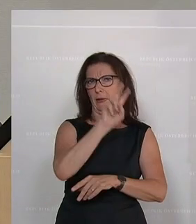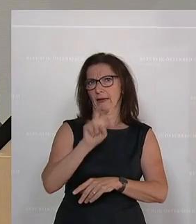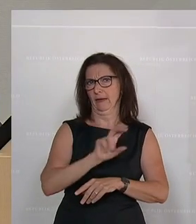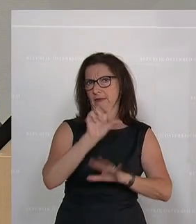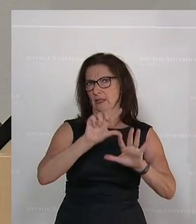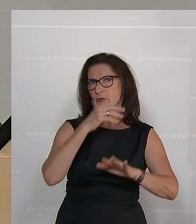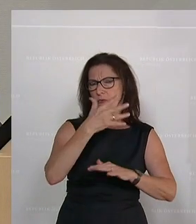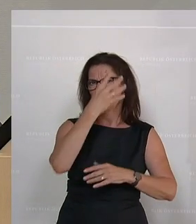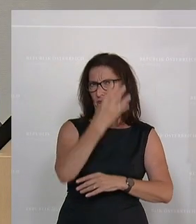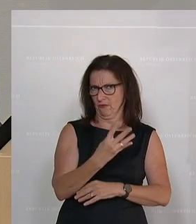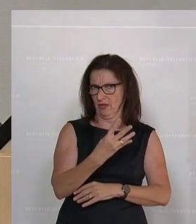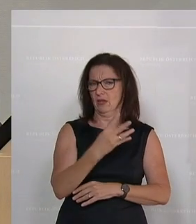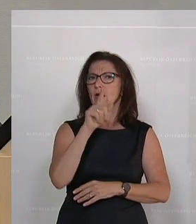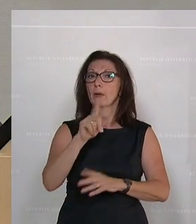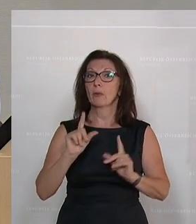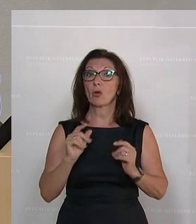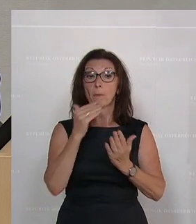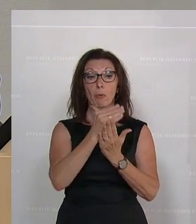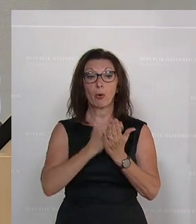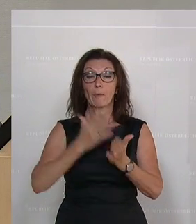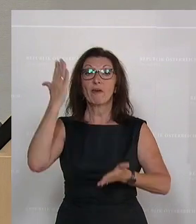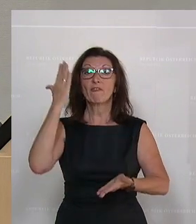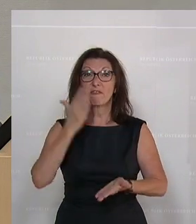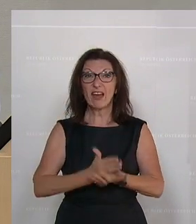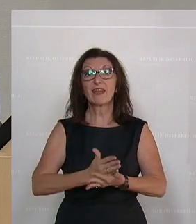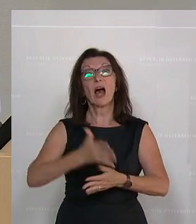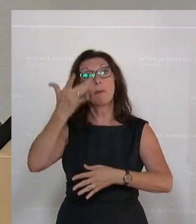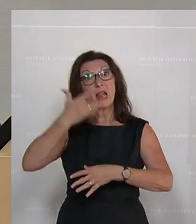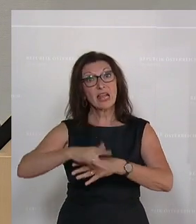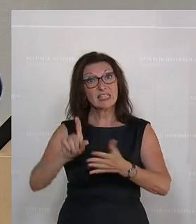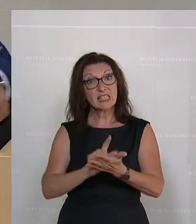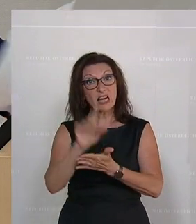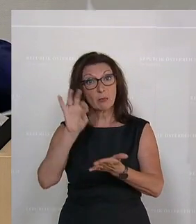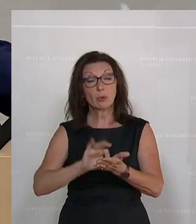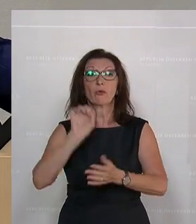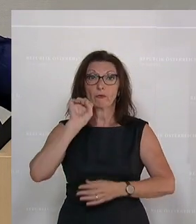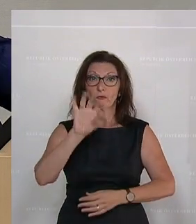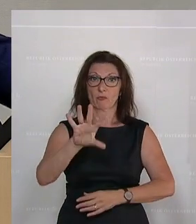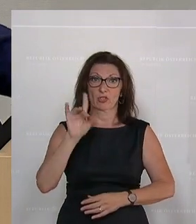nach erledigung der tagesordnung in spätestens um 15 uhr statt